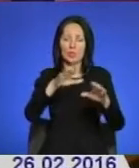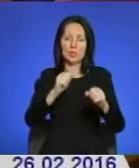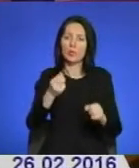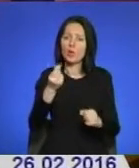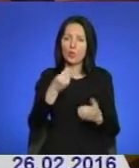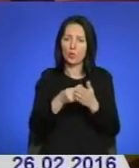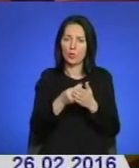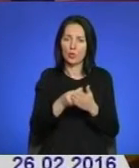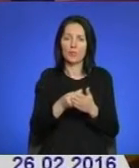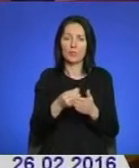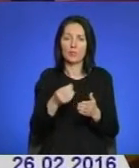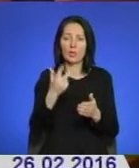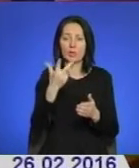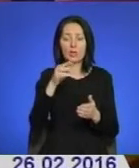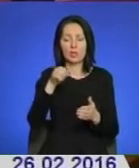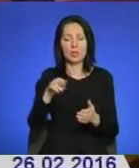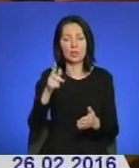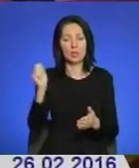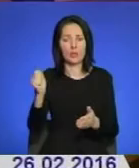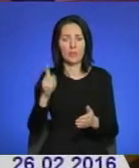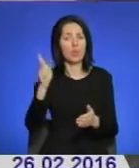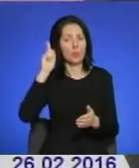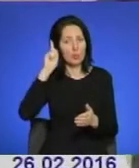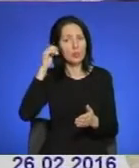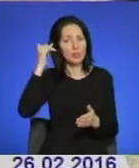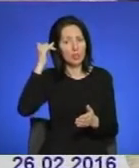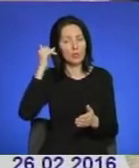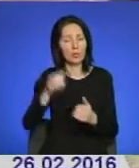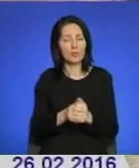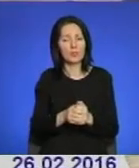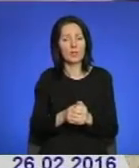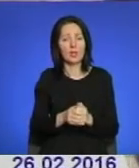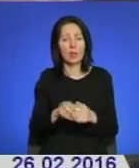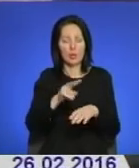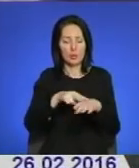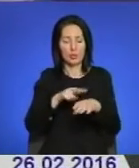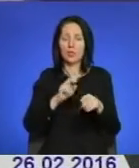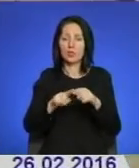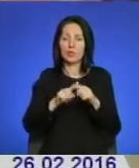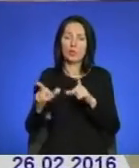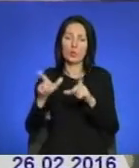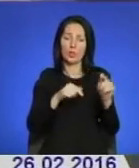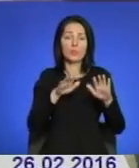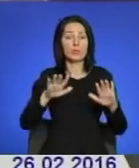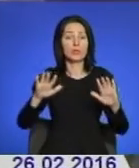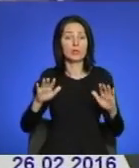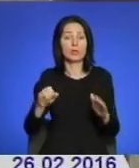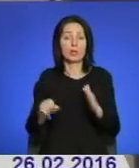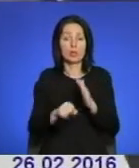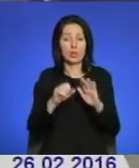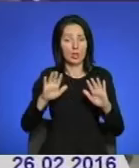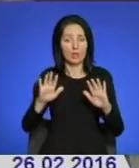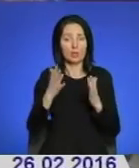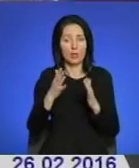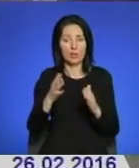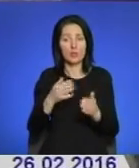грошові кошти в сумі 3 тисячі гривень і її мобільний телефон. Правоохоронці оперативно виїхали на місце злочину. Зі слів потерпілої, близько